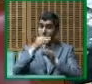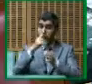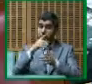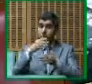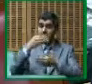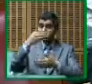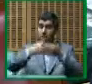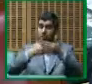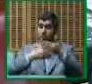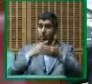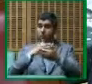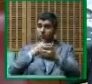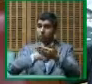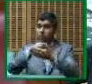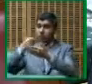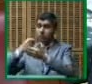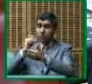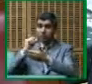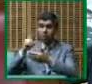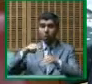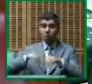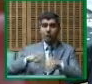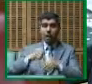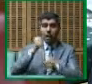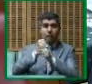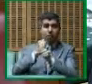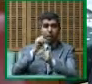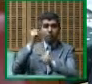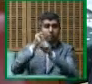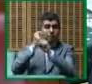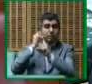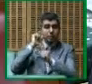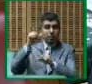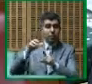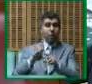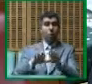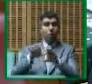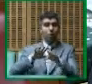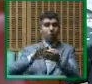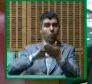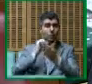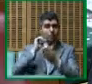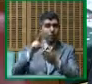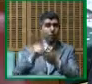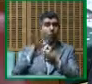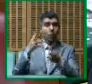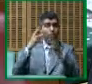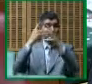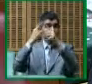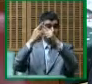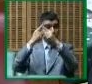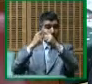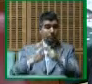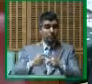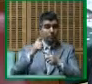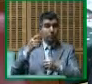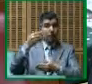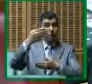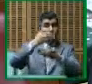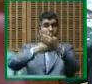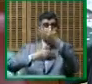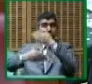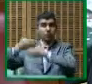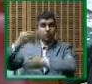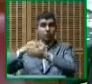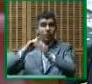التحاليل التي تقوم بها الوزارة في هذا الإطار، تبين الإحصائيات والمعطيات